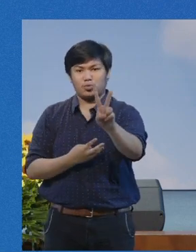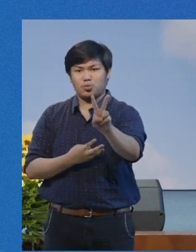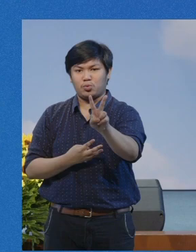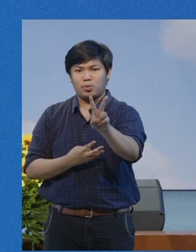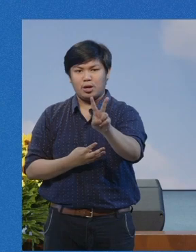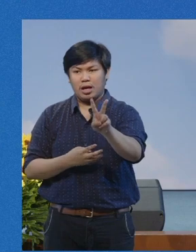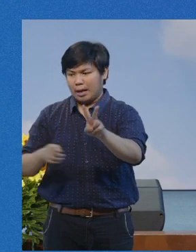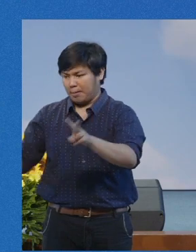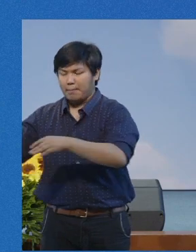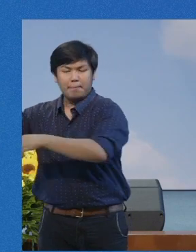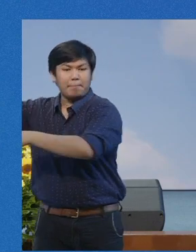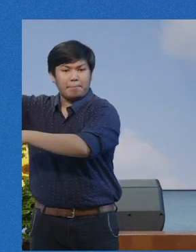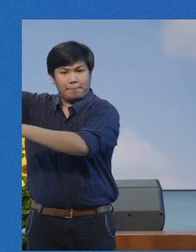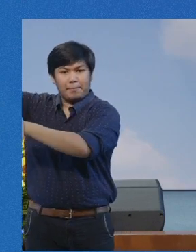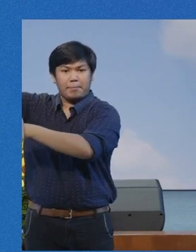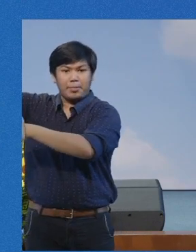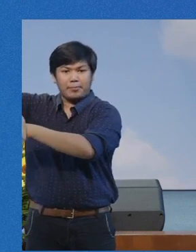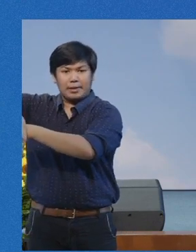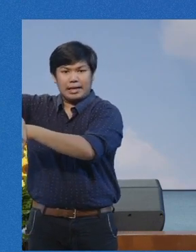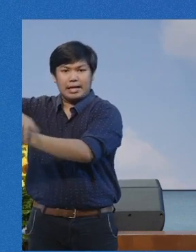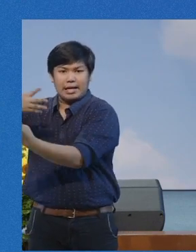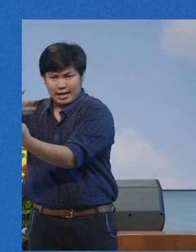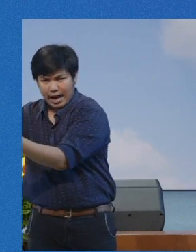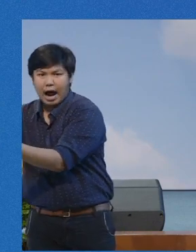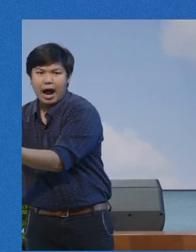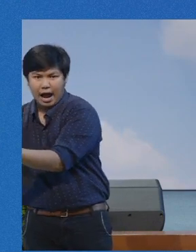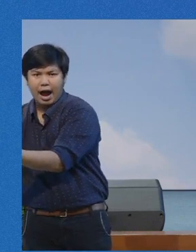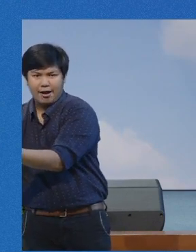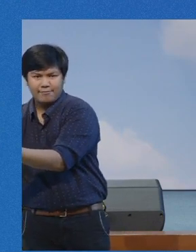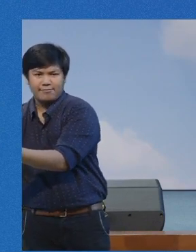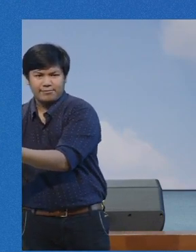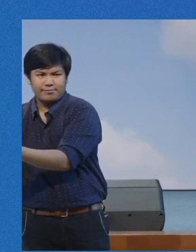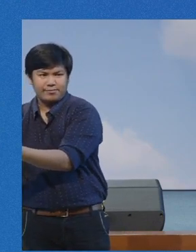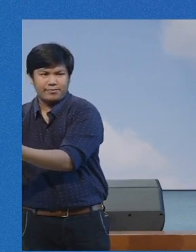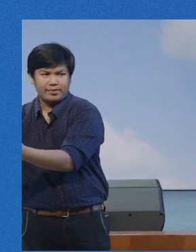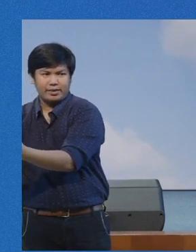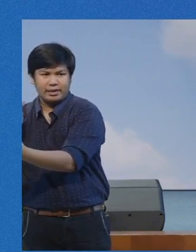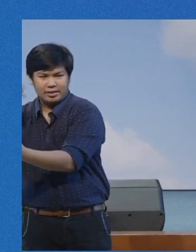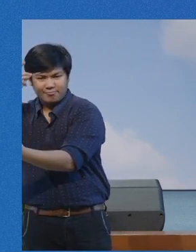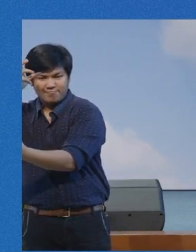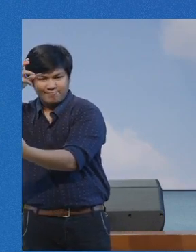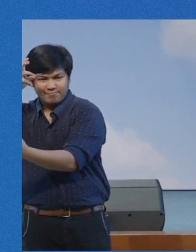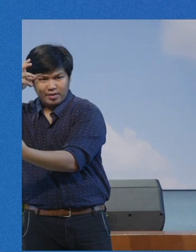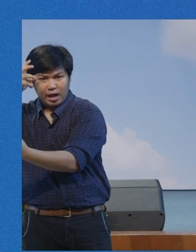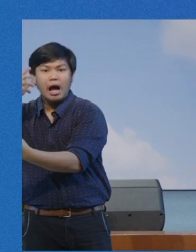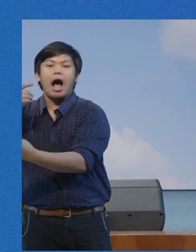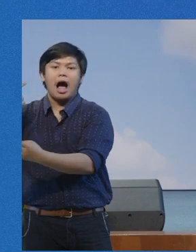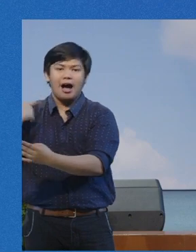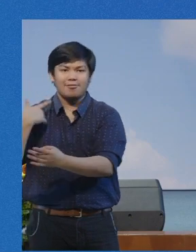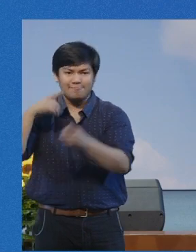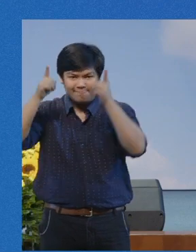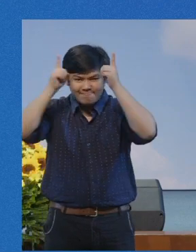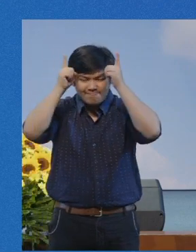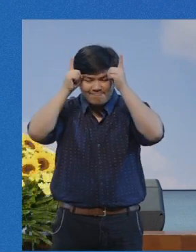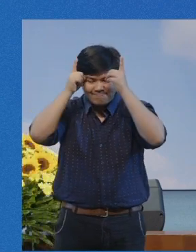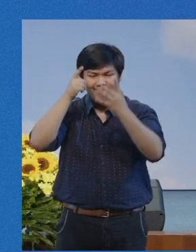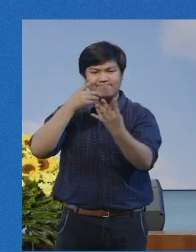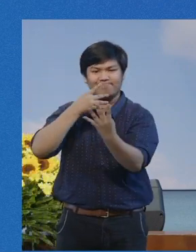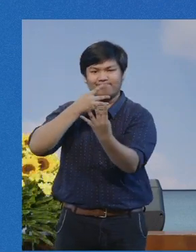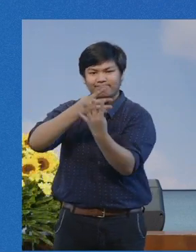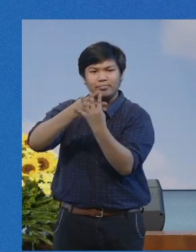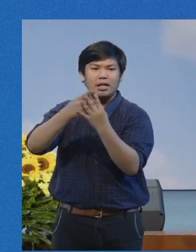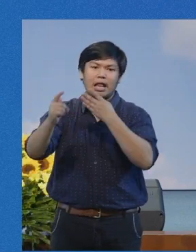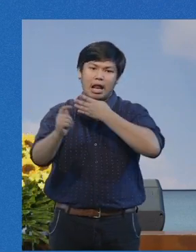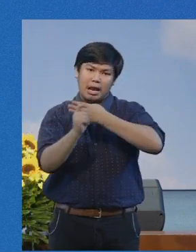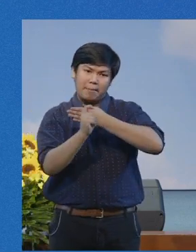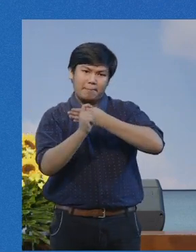Tartarus, isang kailaliman ng impyerno, at yung mga nasa pit. Yung